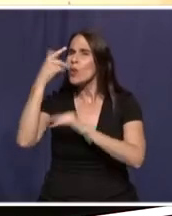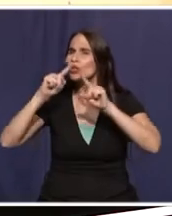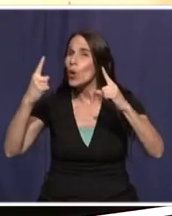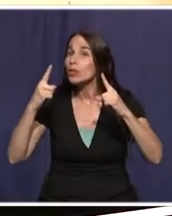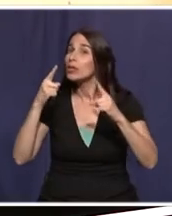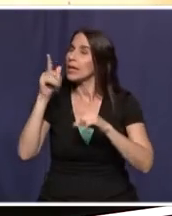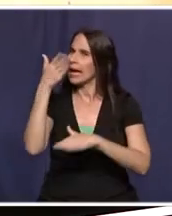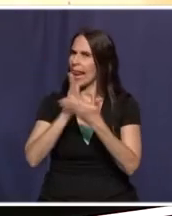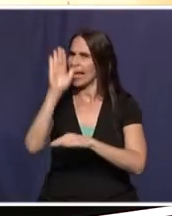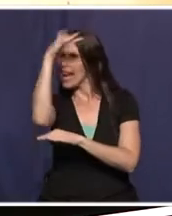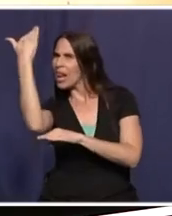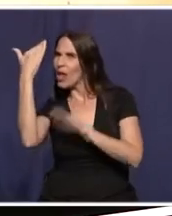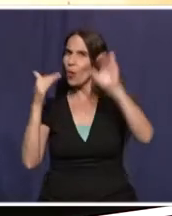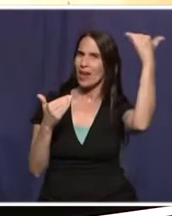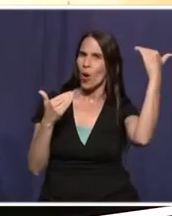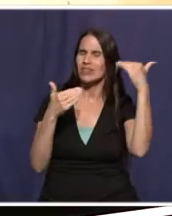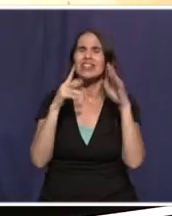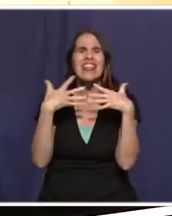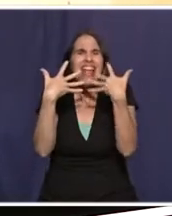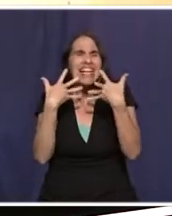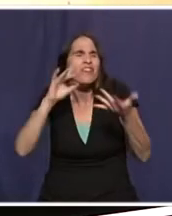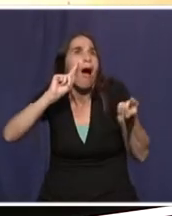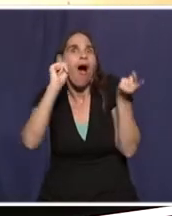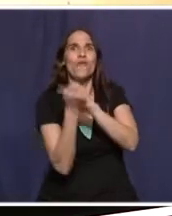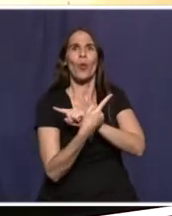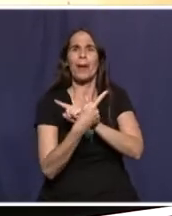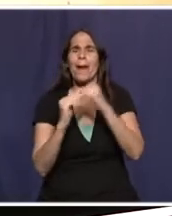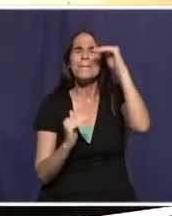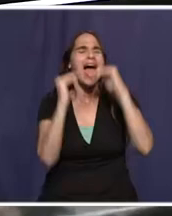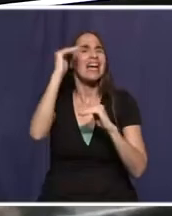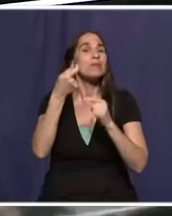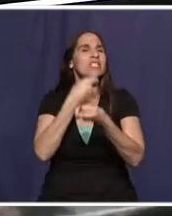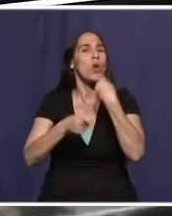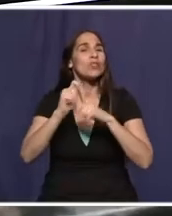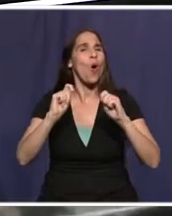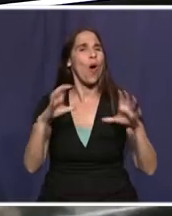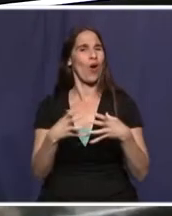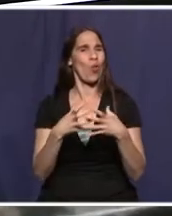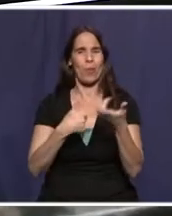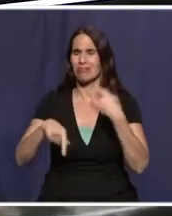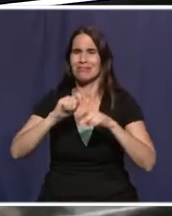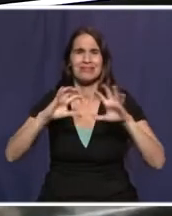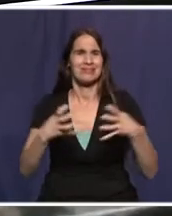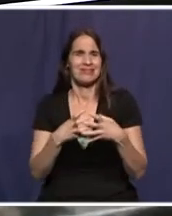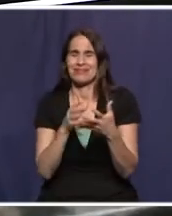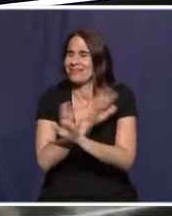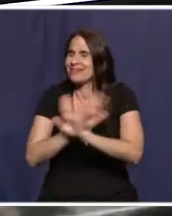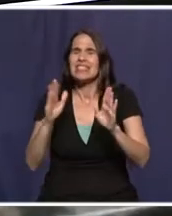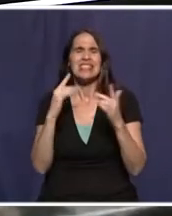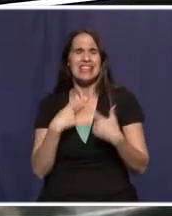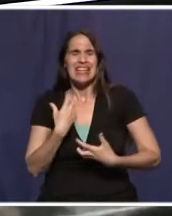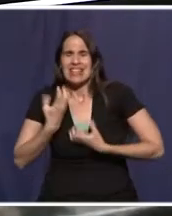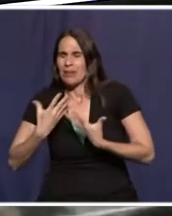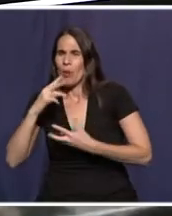גם לאומניות, רבדים דתיים, נרטיבים כמעט הפוכים, פערים סוציו-אקונומיים, חיכוכים בשכונות מעורבות והתבטאויות קשות